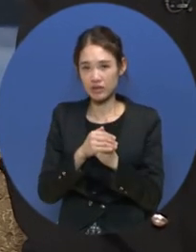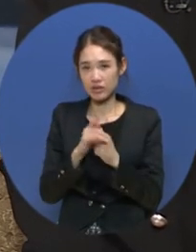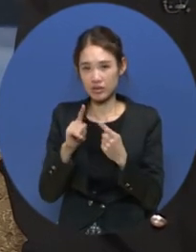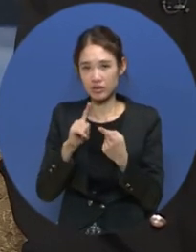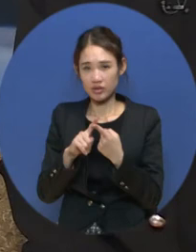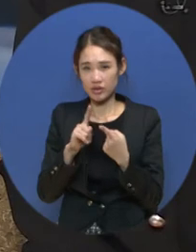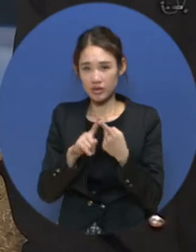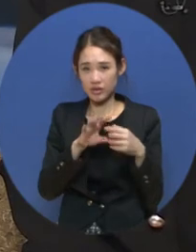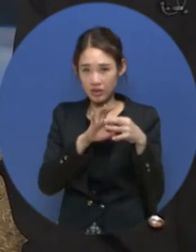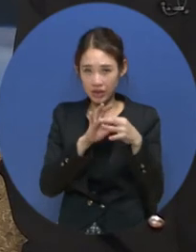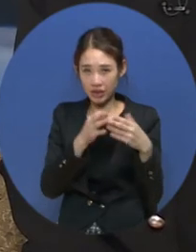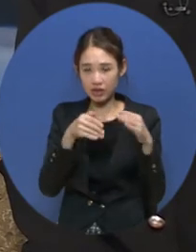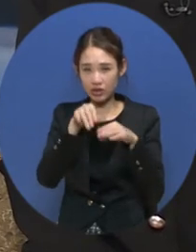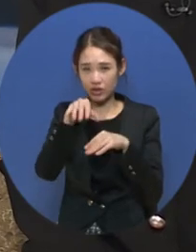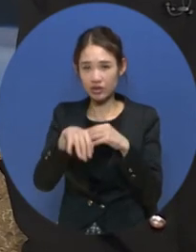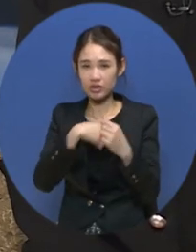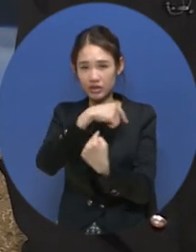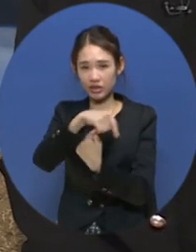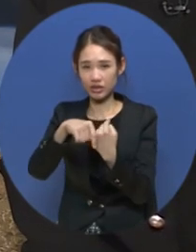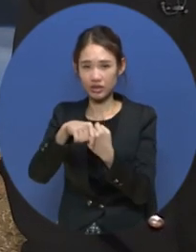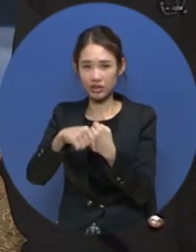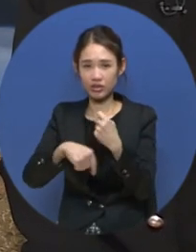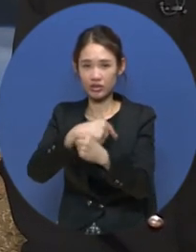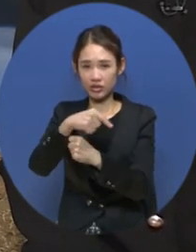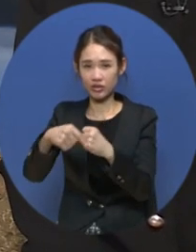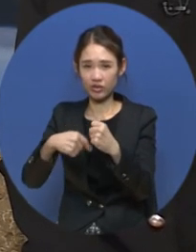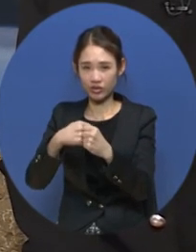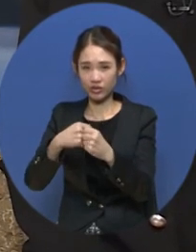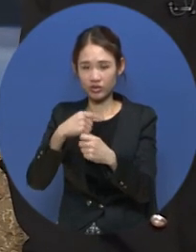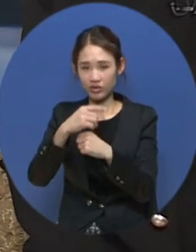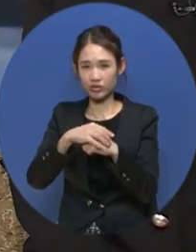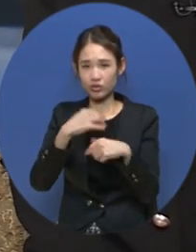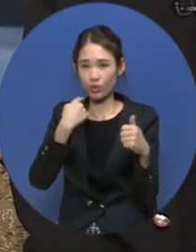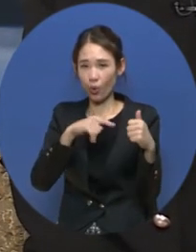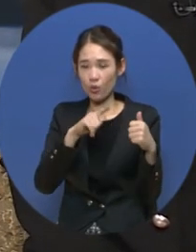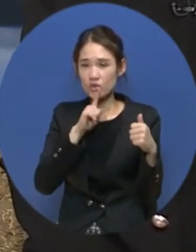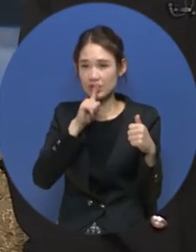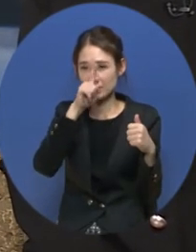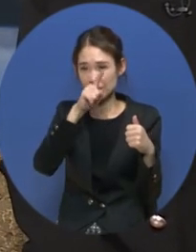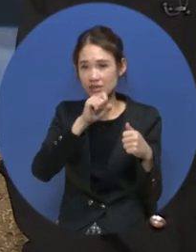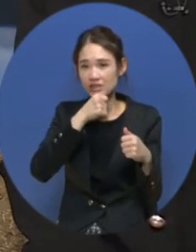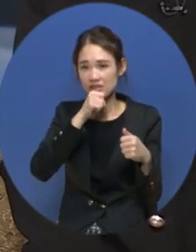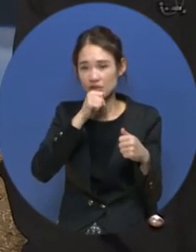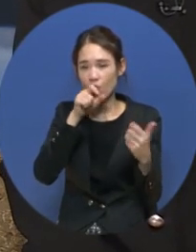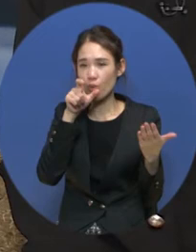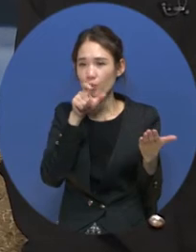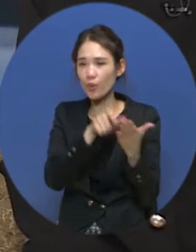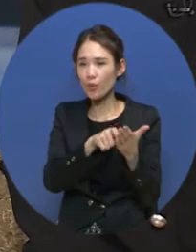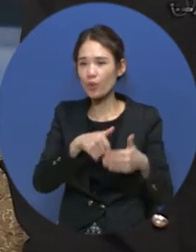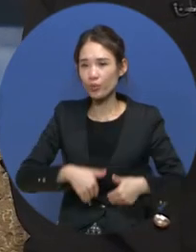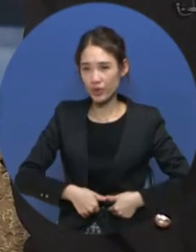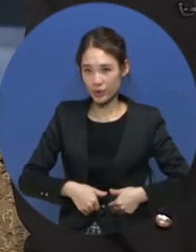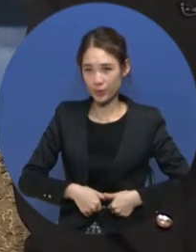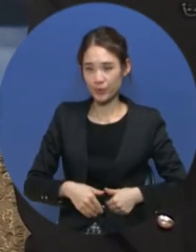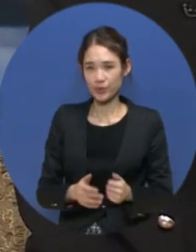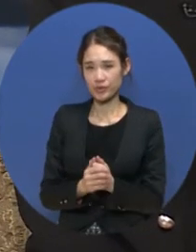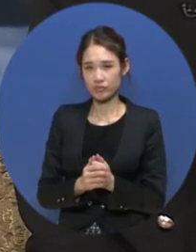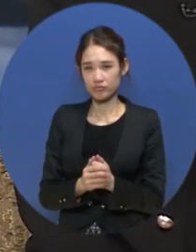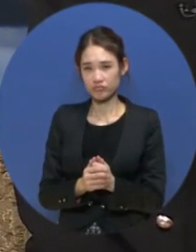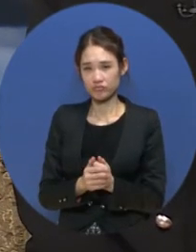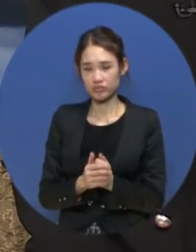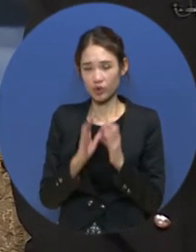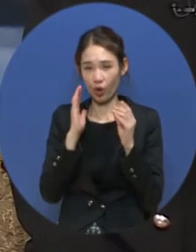이것을 그 관계기관에다가 네. 1년 동안의 교육 실적을 보고하게 되어 있고요. 예. 그렇기 때문에